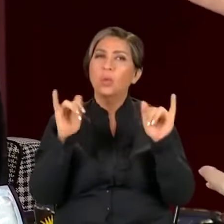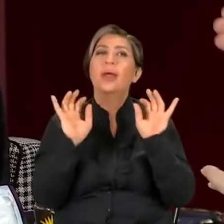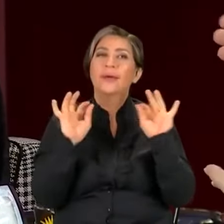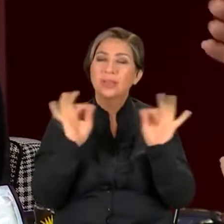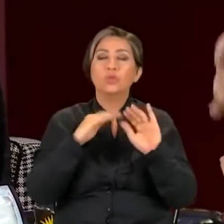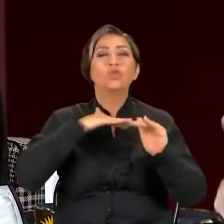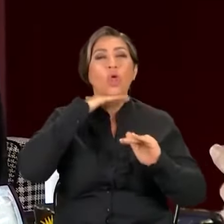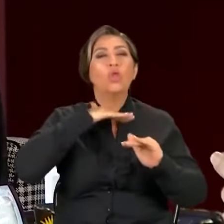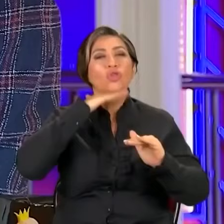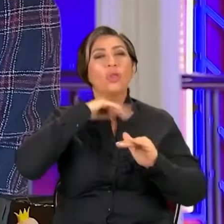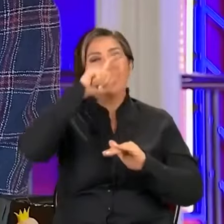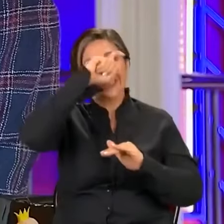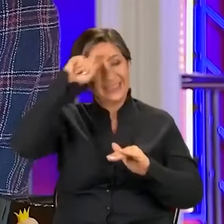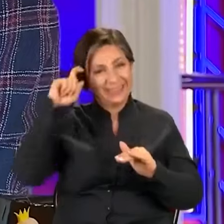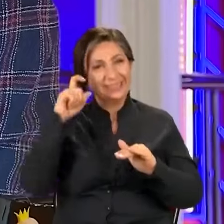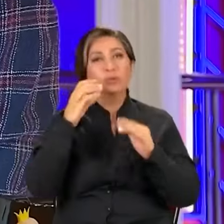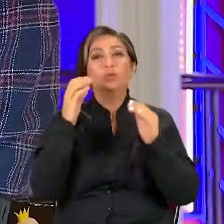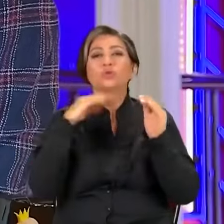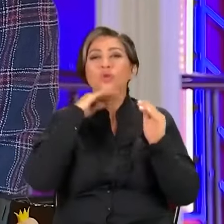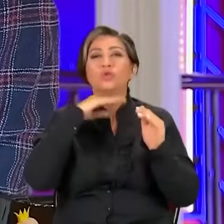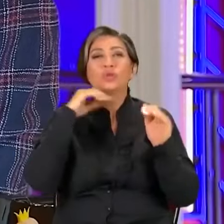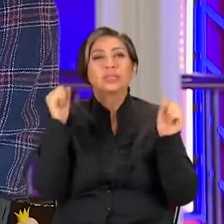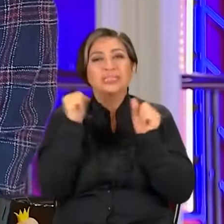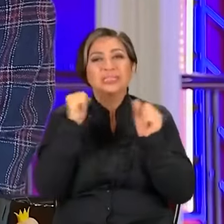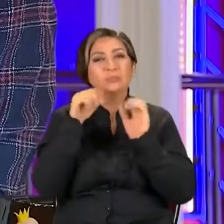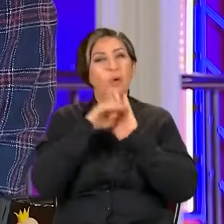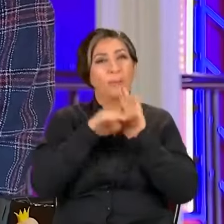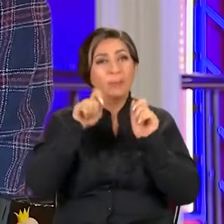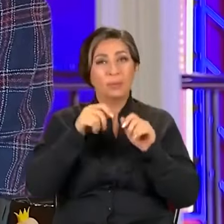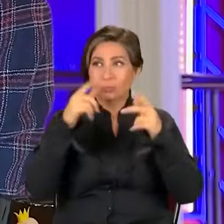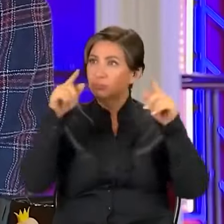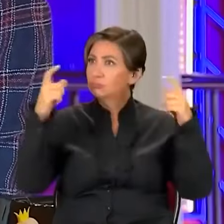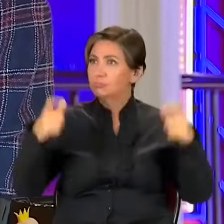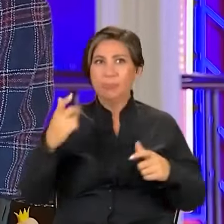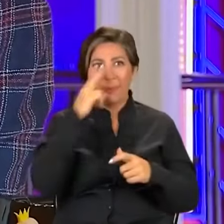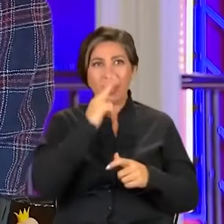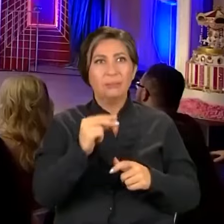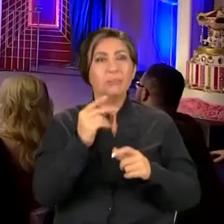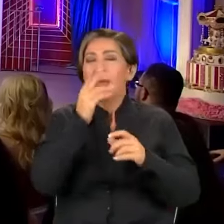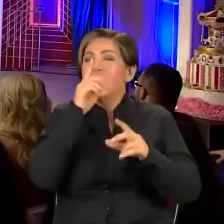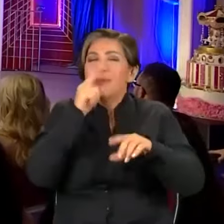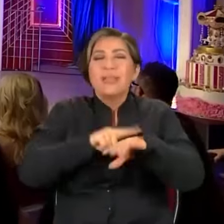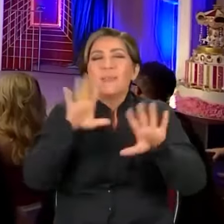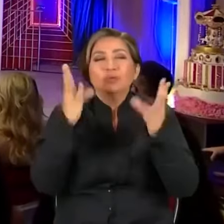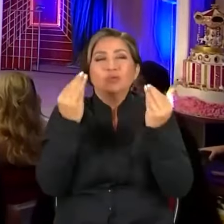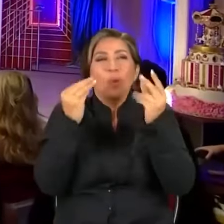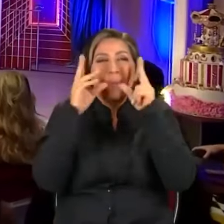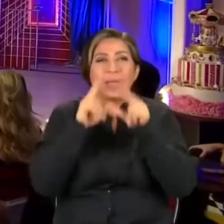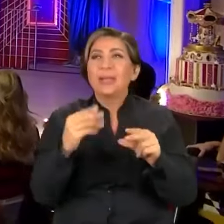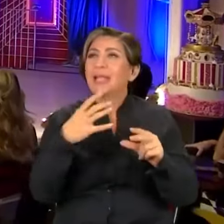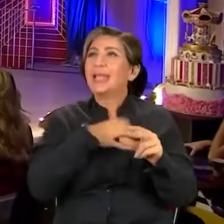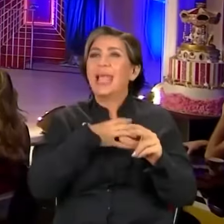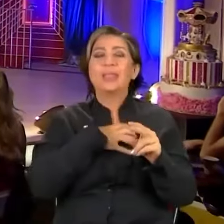Dolu insanlar. Dolu bir yazın, dolu dolu bir kış programı yapılmıştır ama dükkanı beğendin mi bilmiyorum. Çok, inanılmaz. Yani